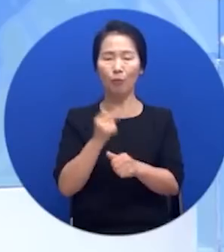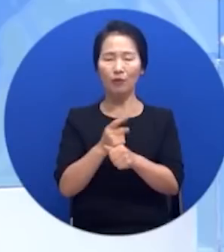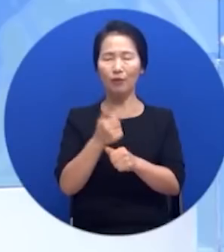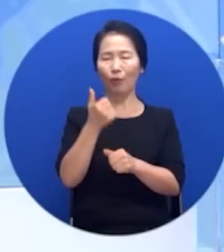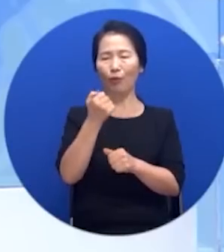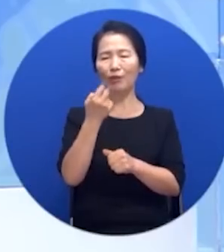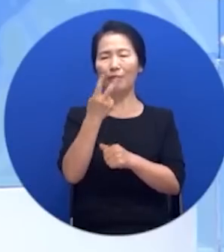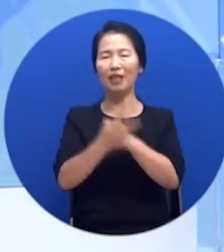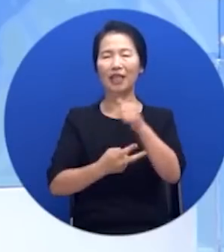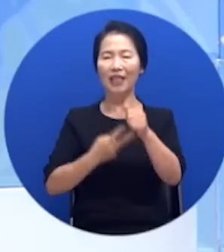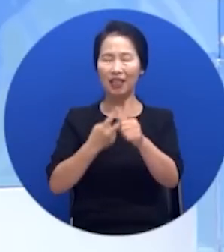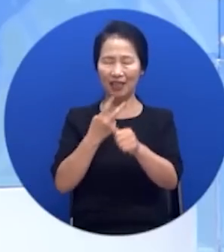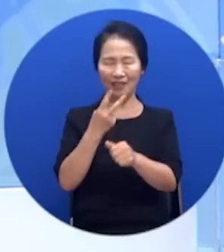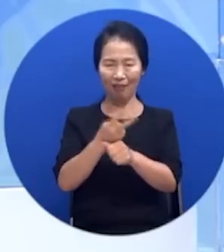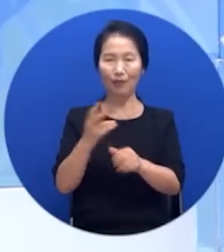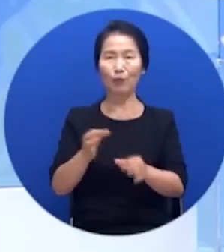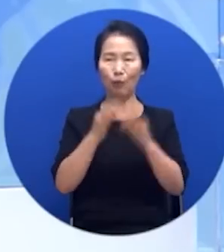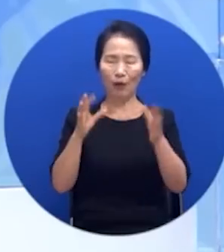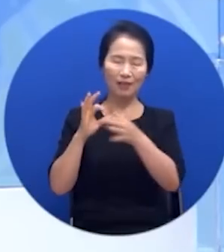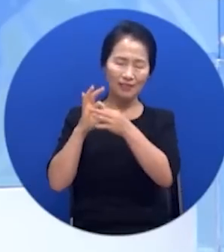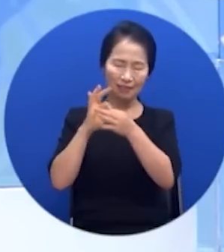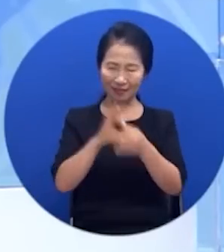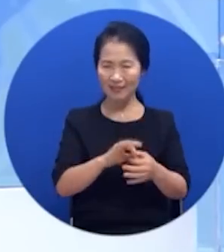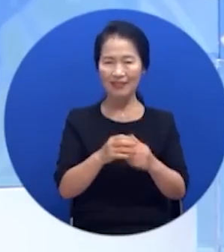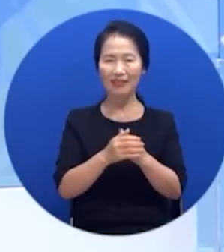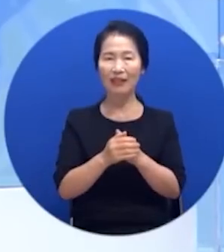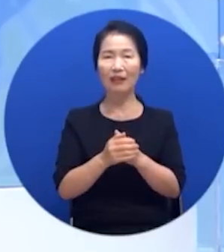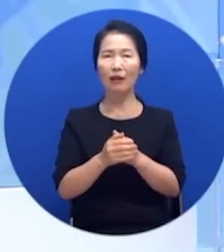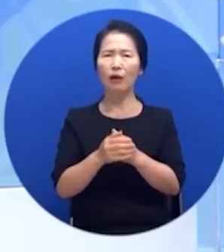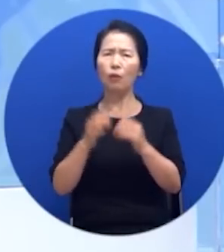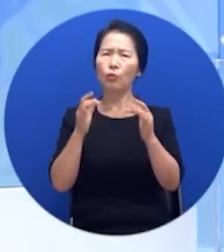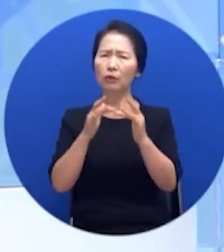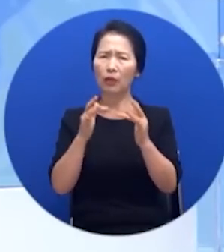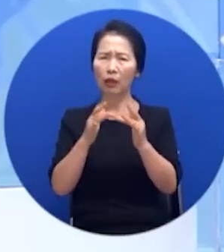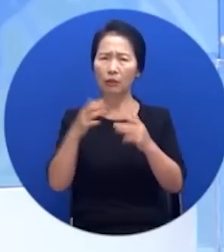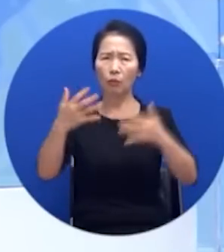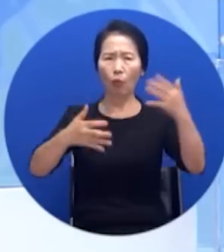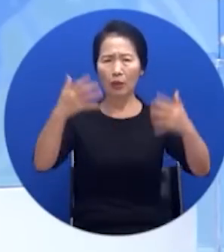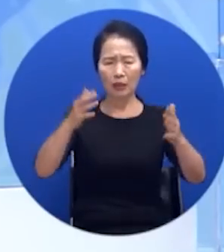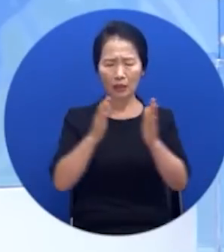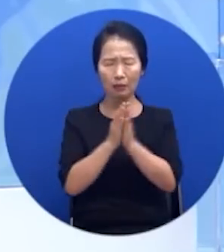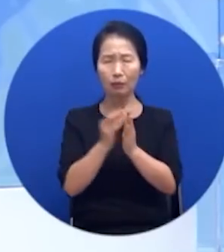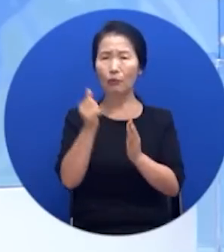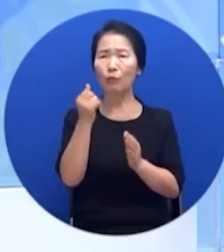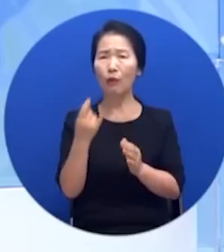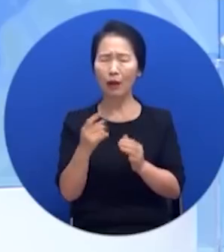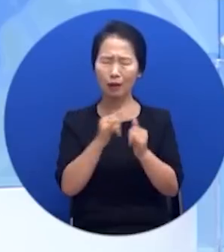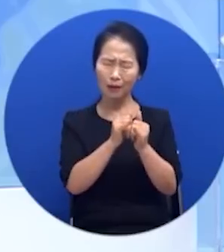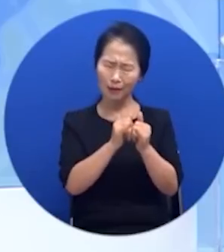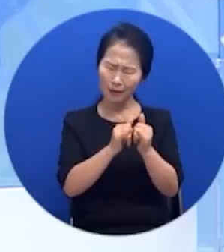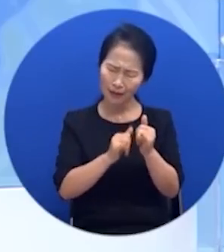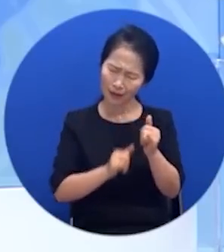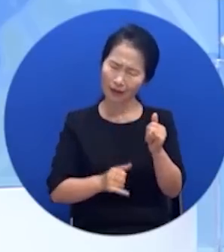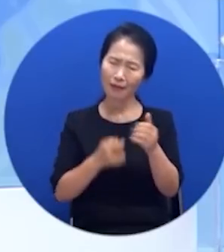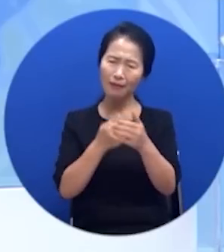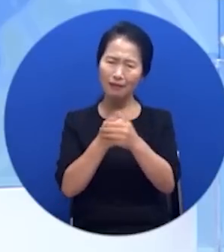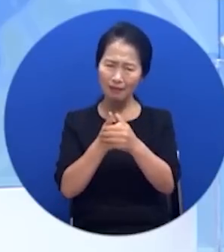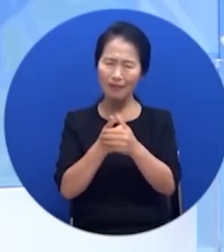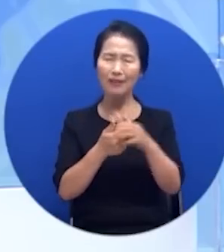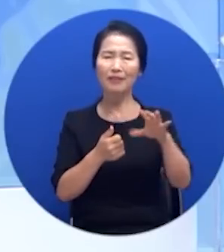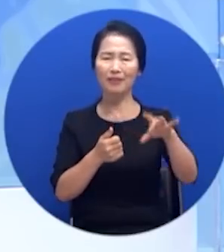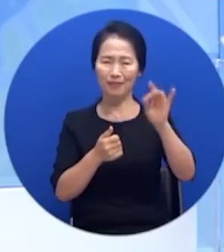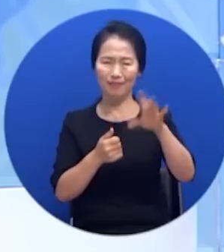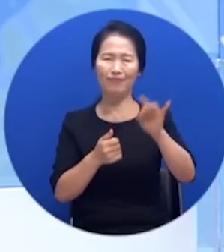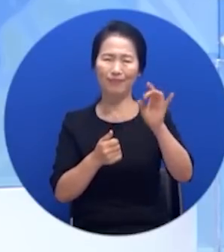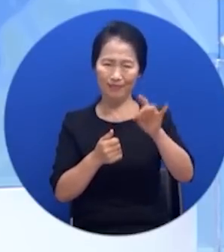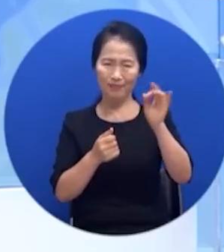52회를 이어오면서 아마 온라인 화상 기도회로 진행하는 것은 이번이 처음이 아닐까